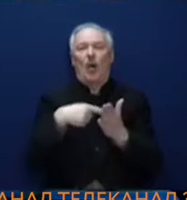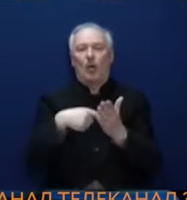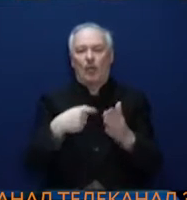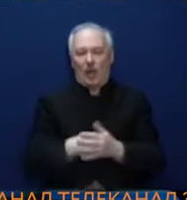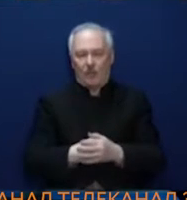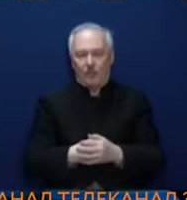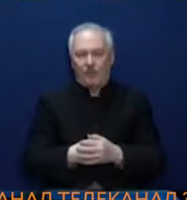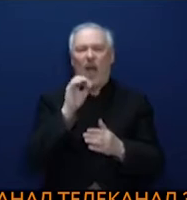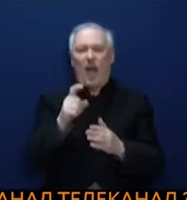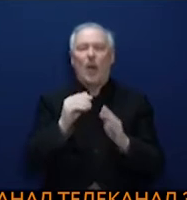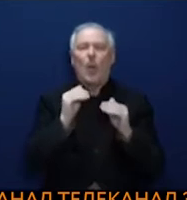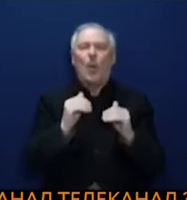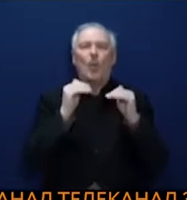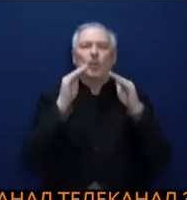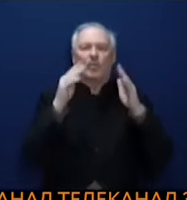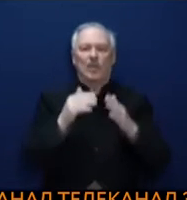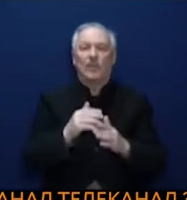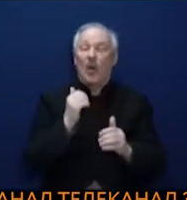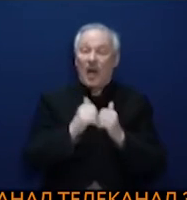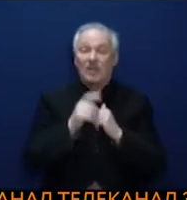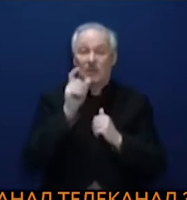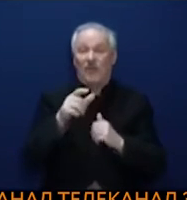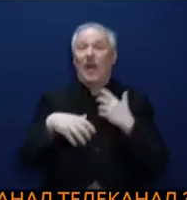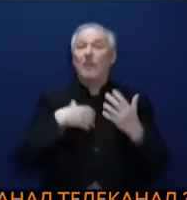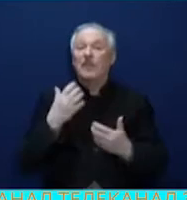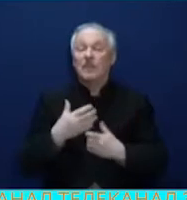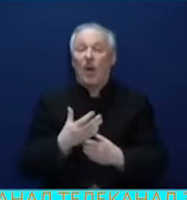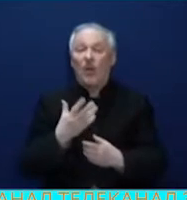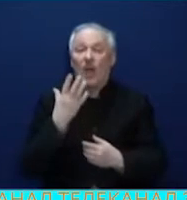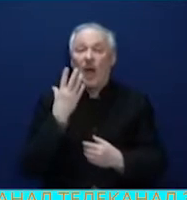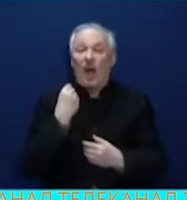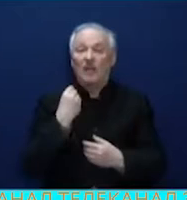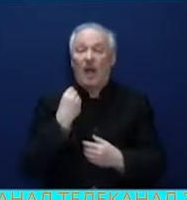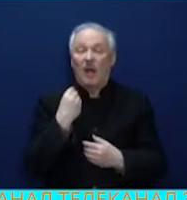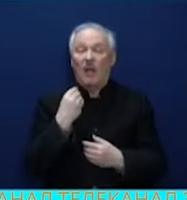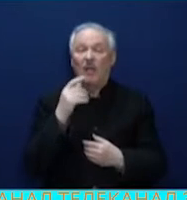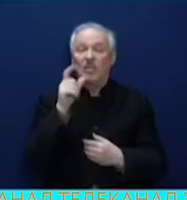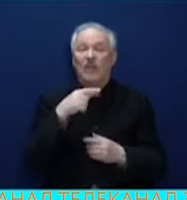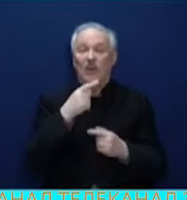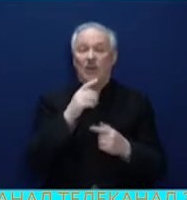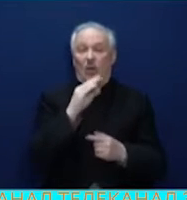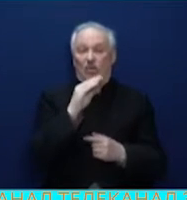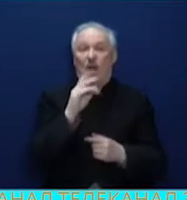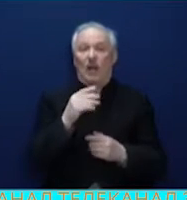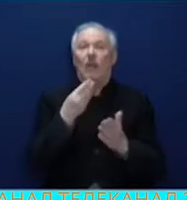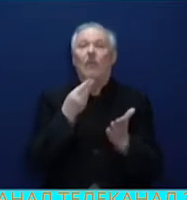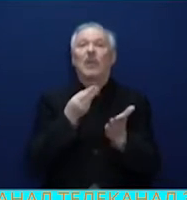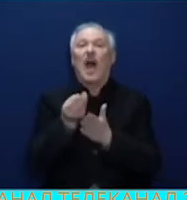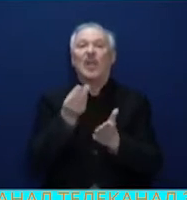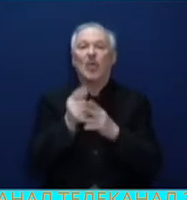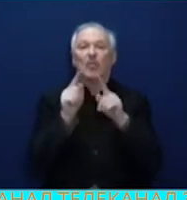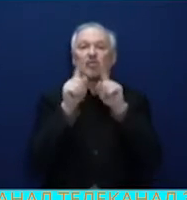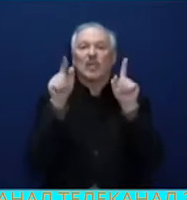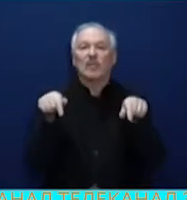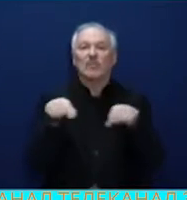новейших технологий. Что беспокоит каждого человека, когда он говорит о ЖКХ? Платежка.